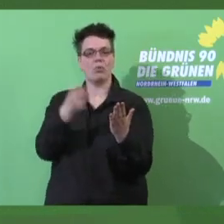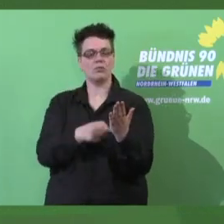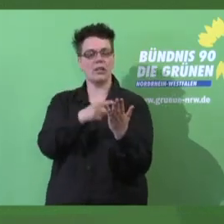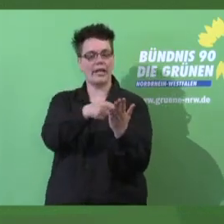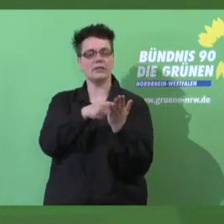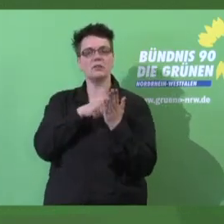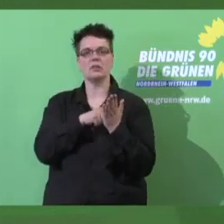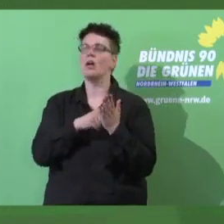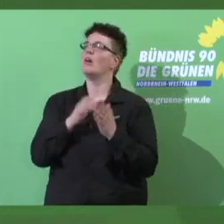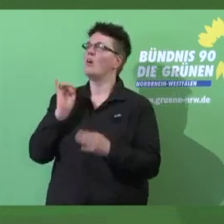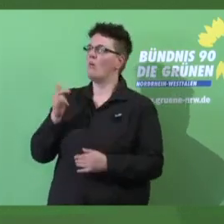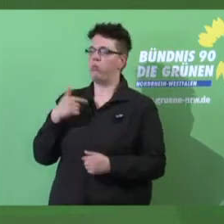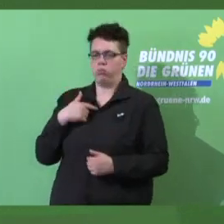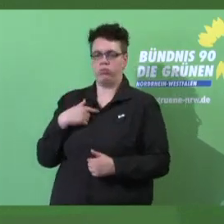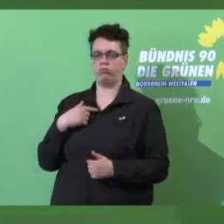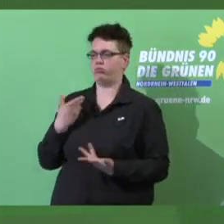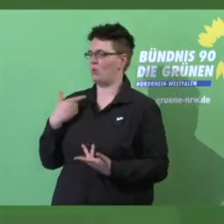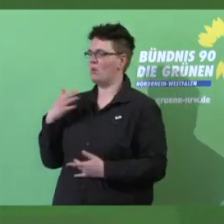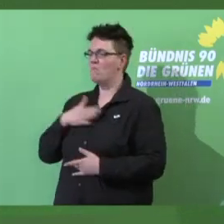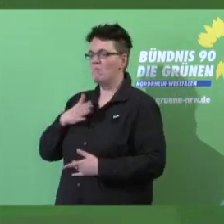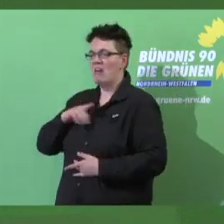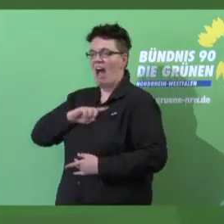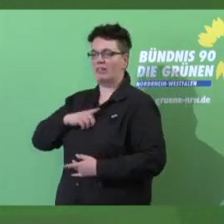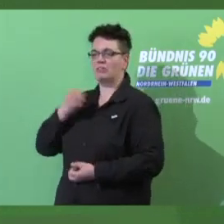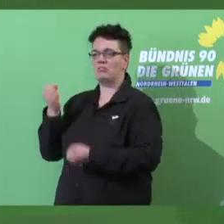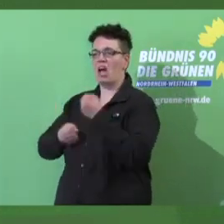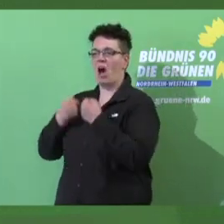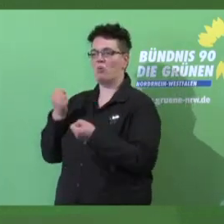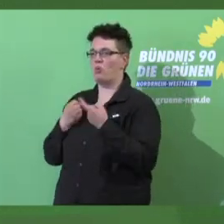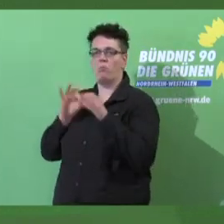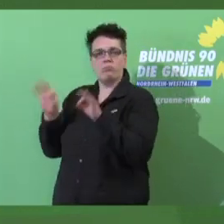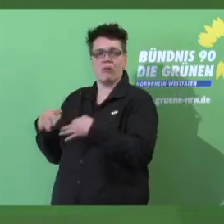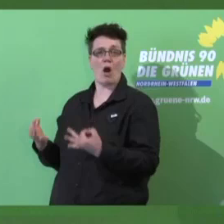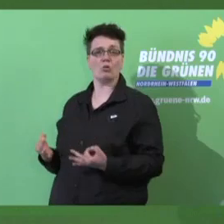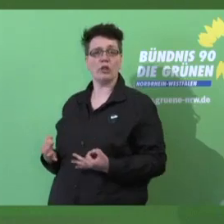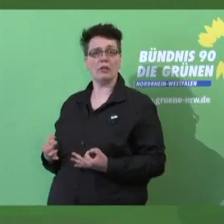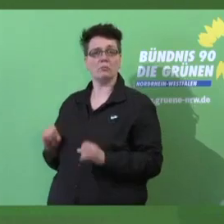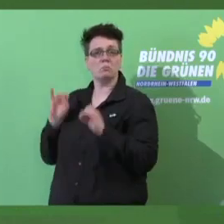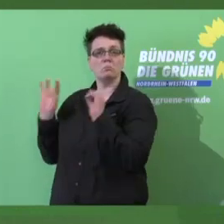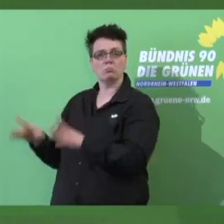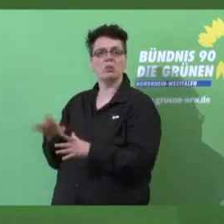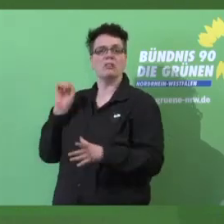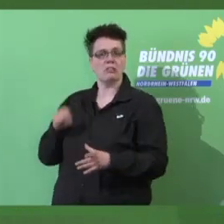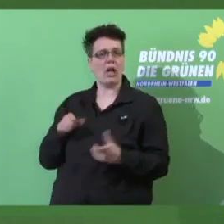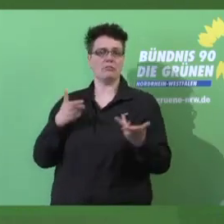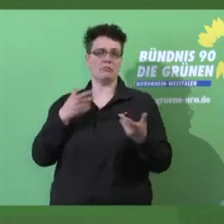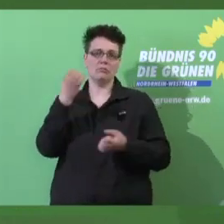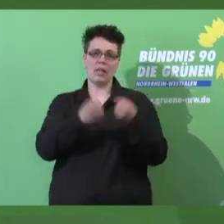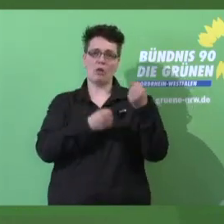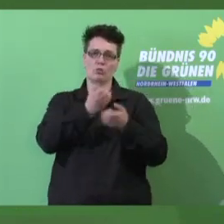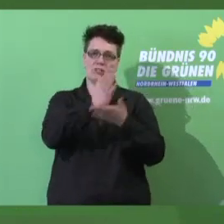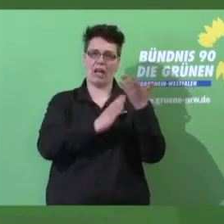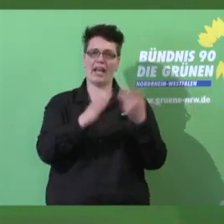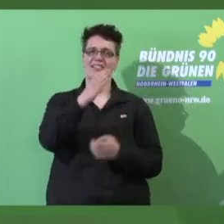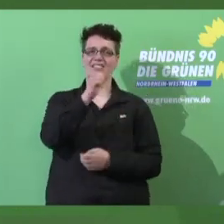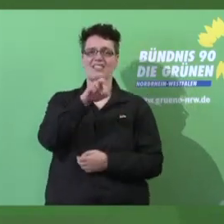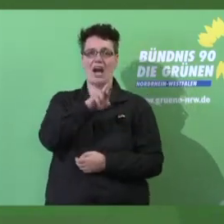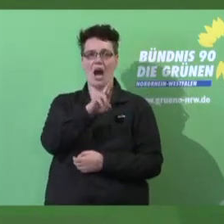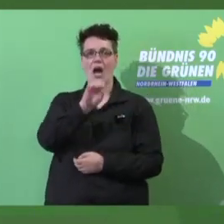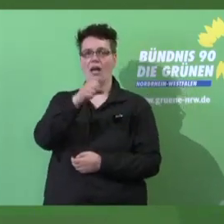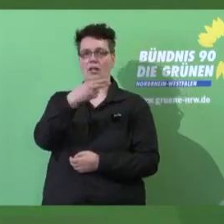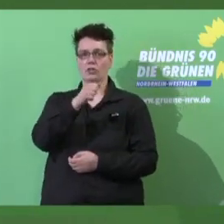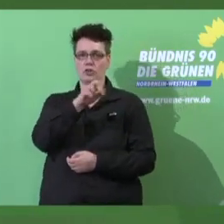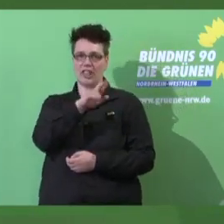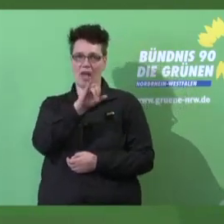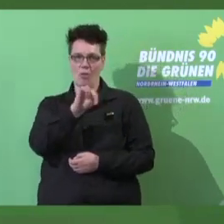ein eigenes Auto zu verzichten und Carsharing-Angebote zu nutzen. Und 26% haben gesagt, ich habe überhaupt kein Auto und ich